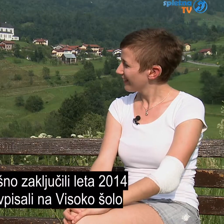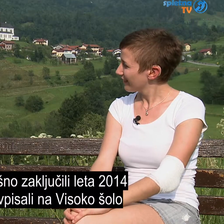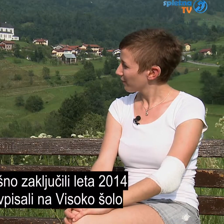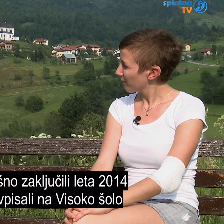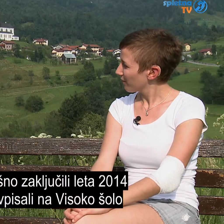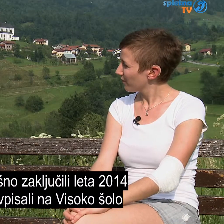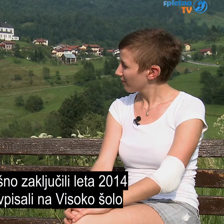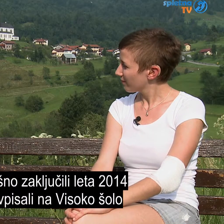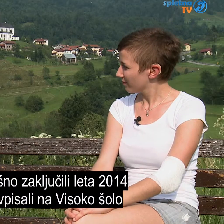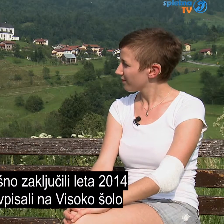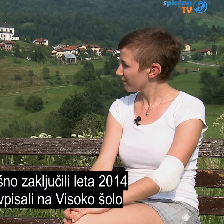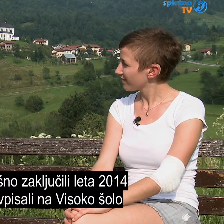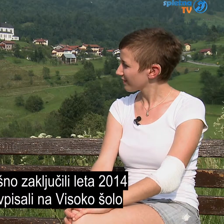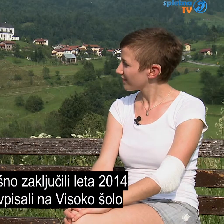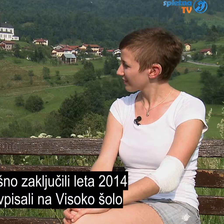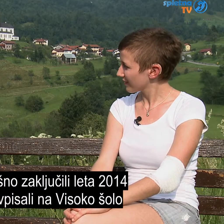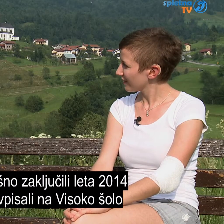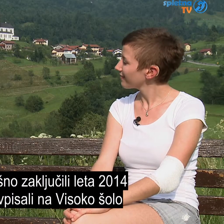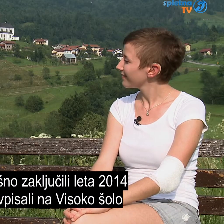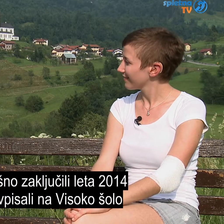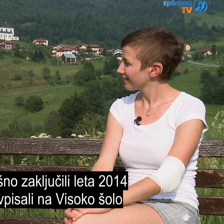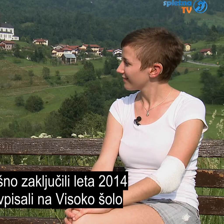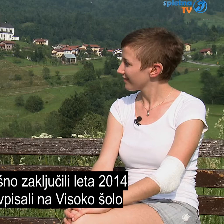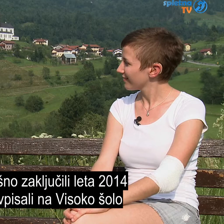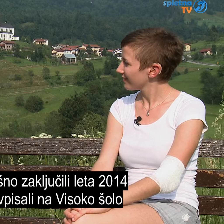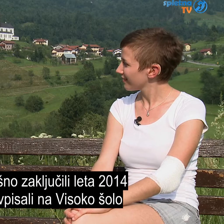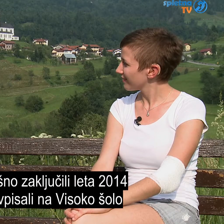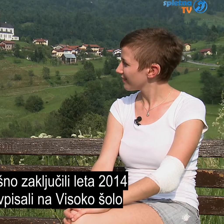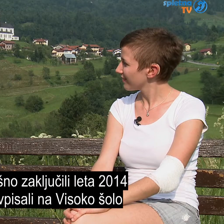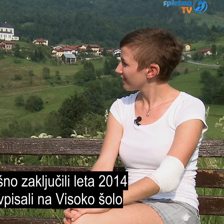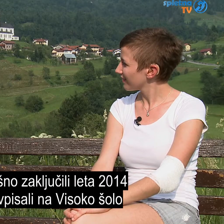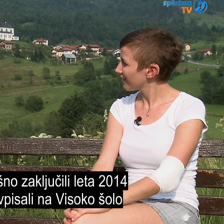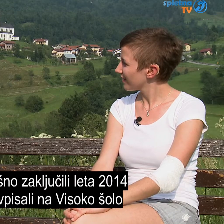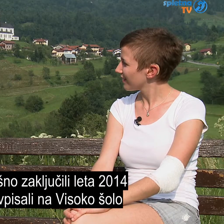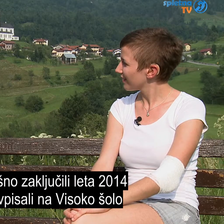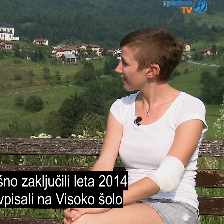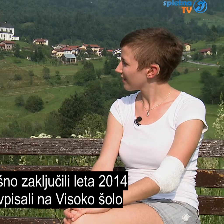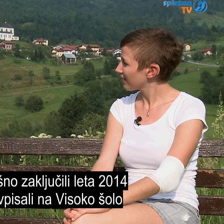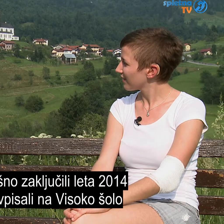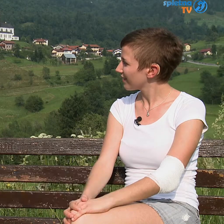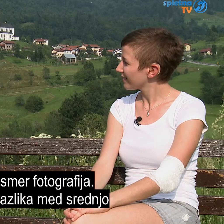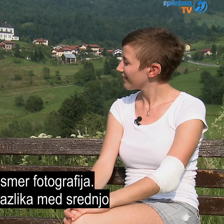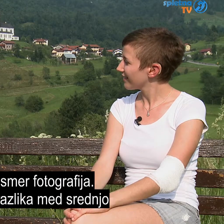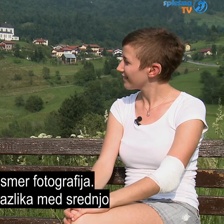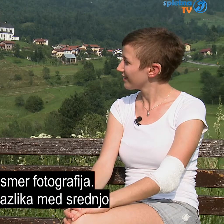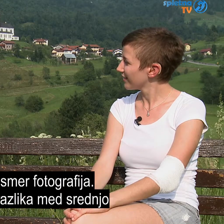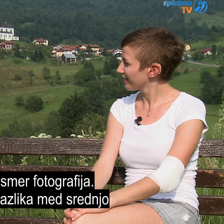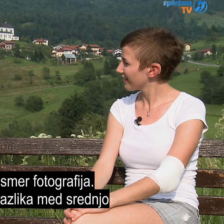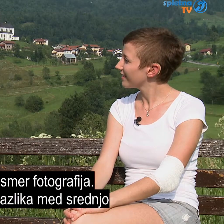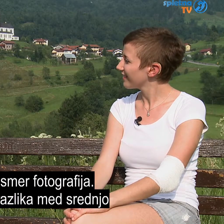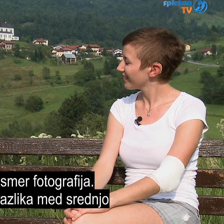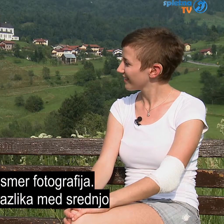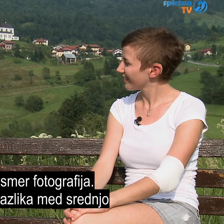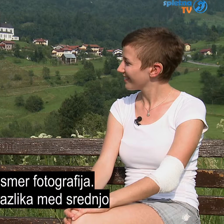Šolanje ste uspešno zaključili leta 2014 in ste potem vpisali na visoko šolo za